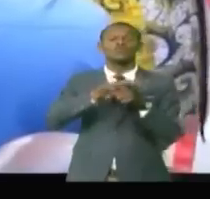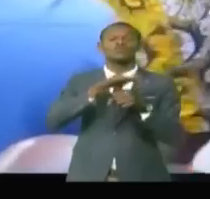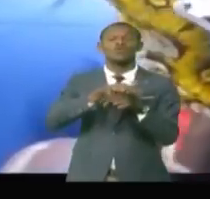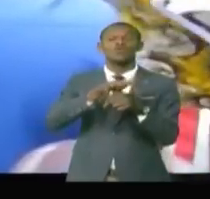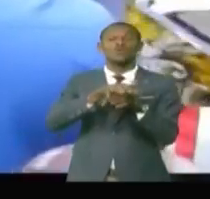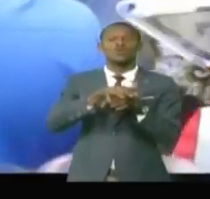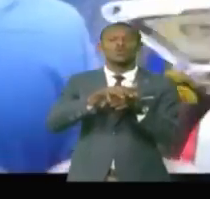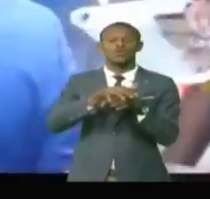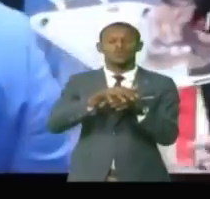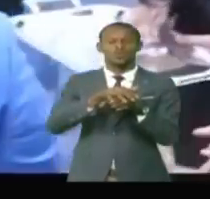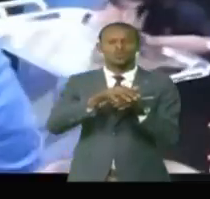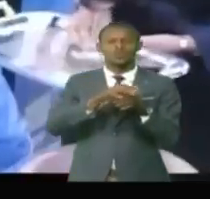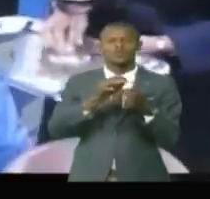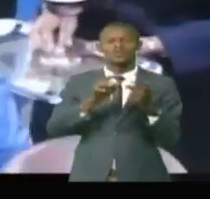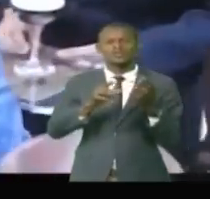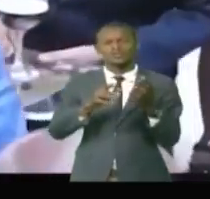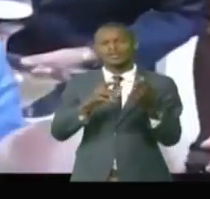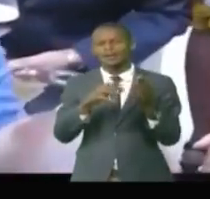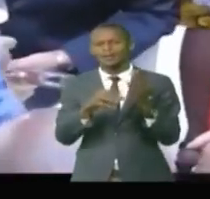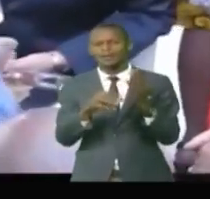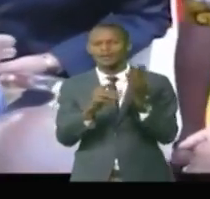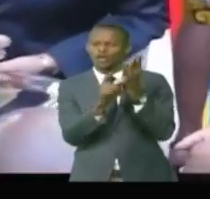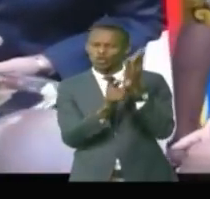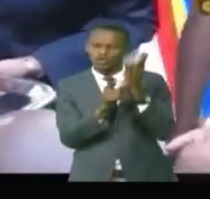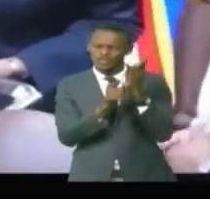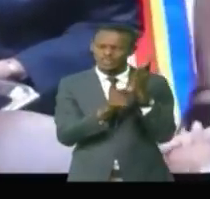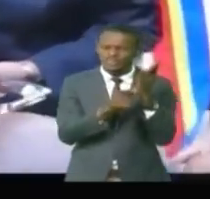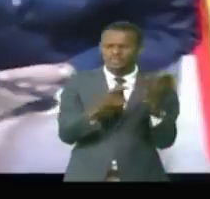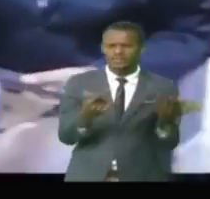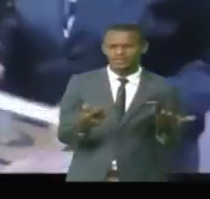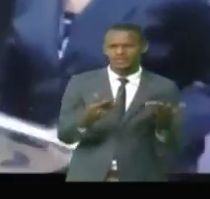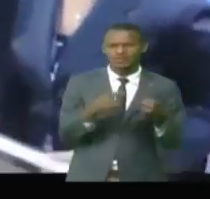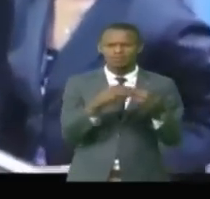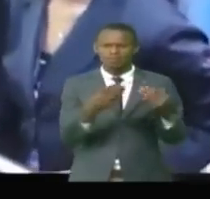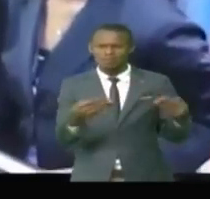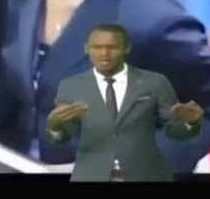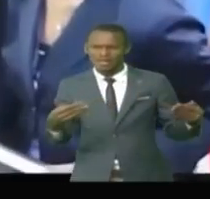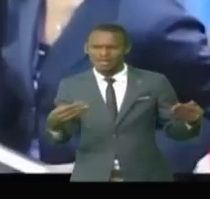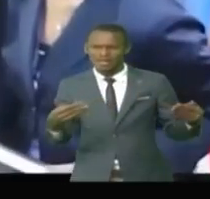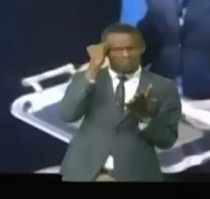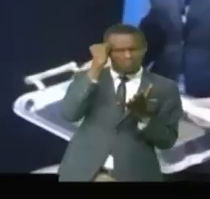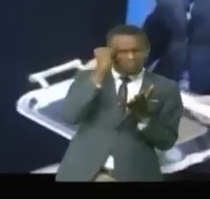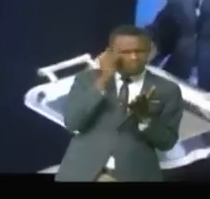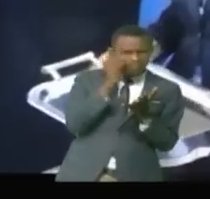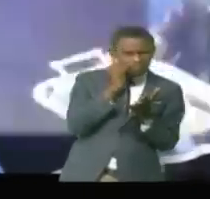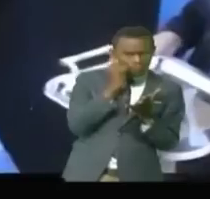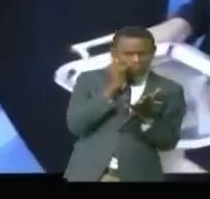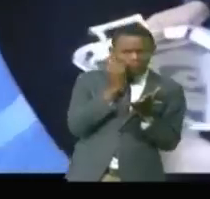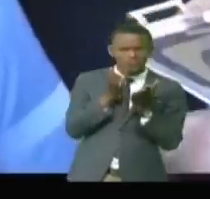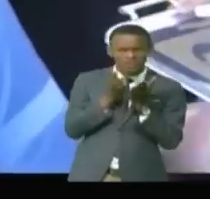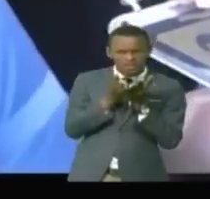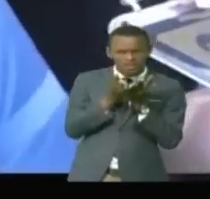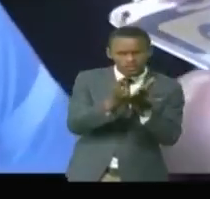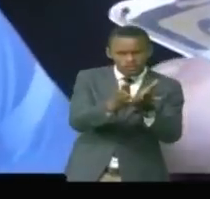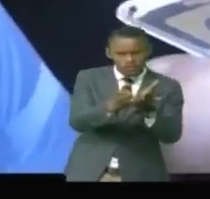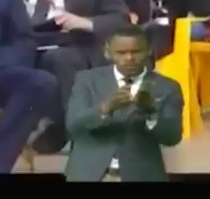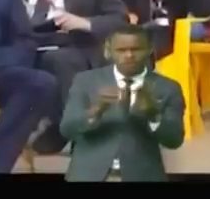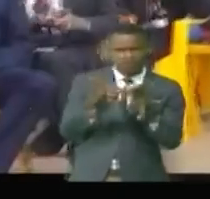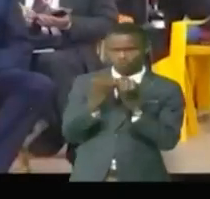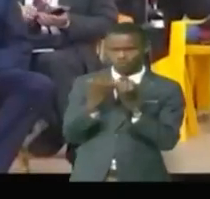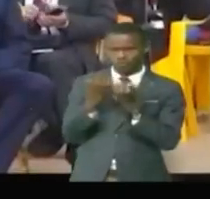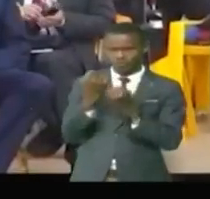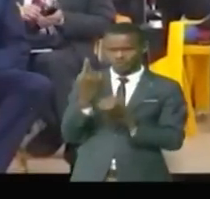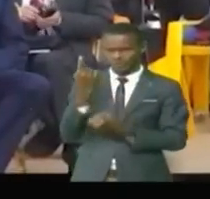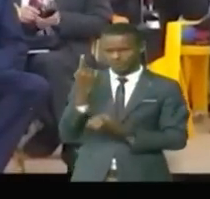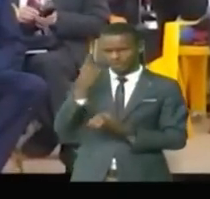logistique commerciale et du développement économique. Parmi les invités de marque présents figure Frontier SA, une entité établie au sein de